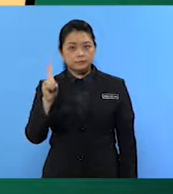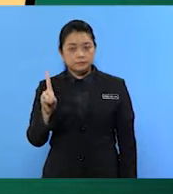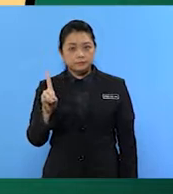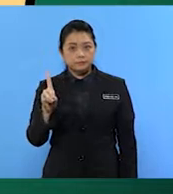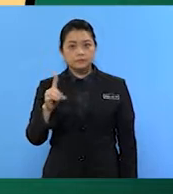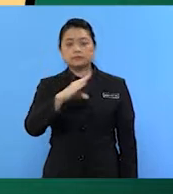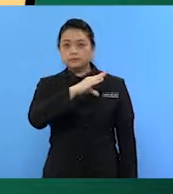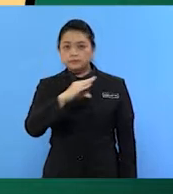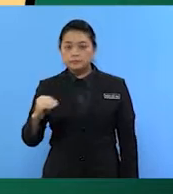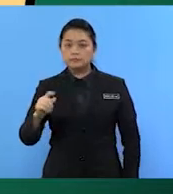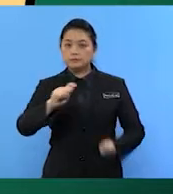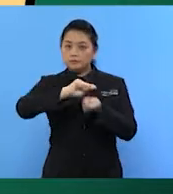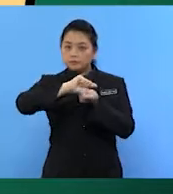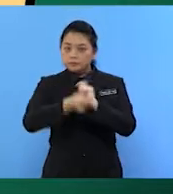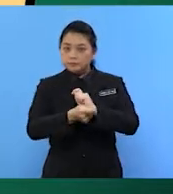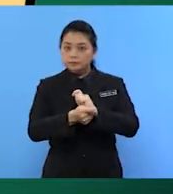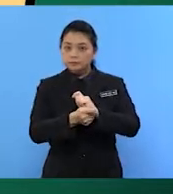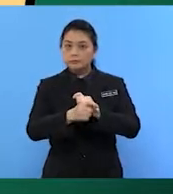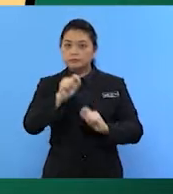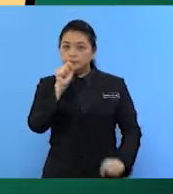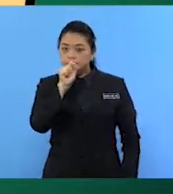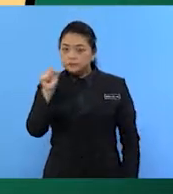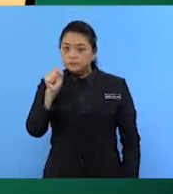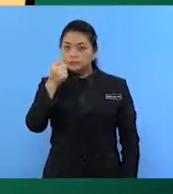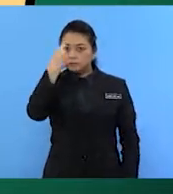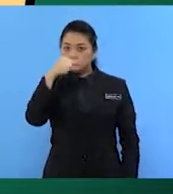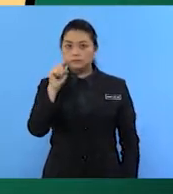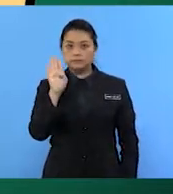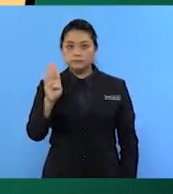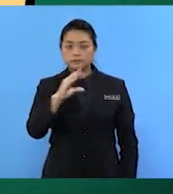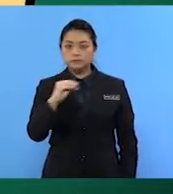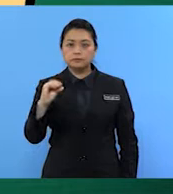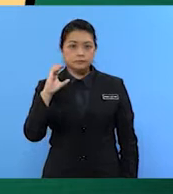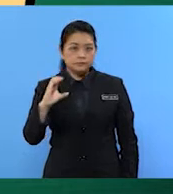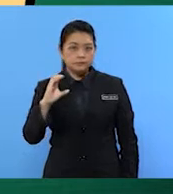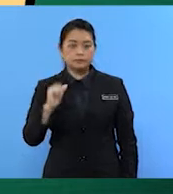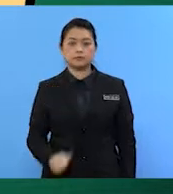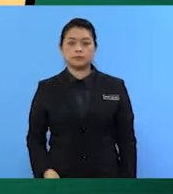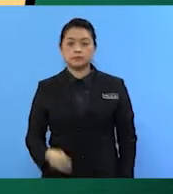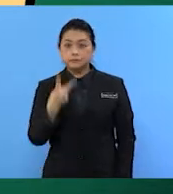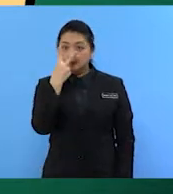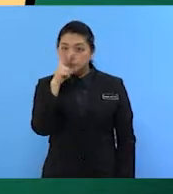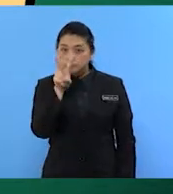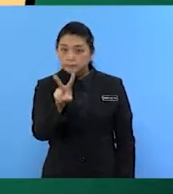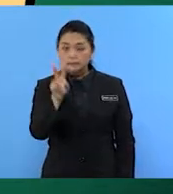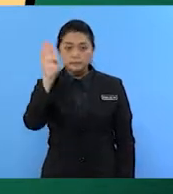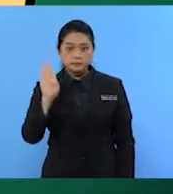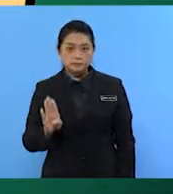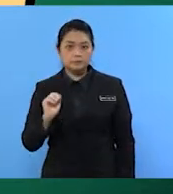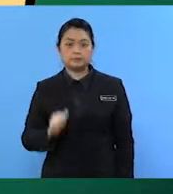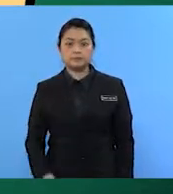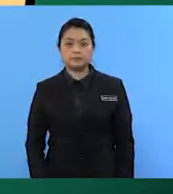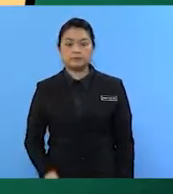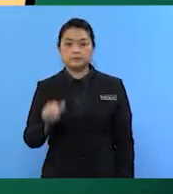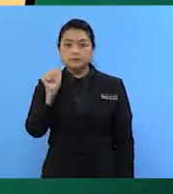dan menukar tanda negatif bagi nilai B dan C. Perhatikan bahawa